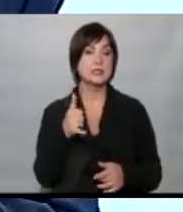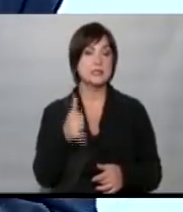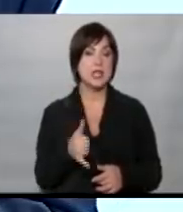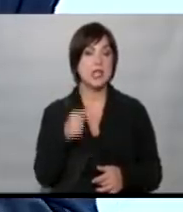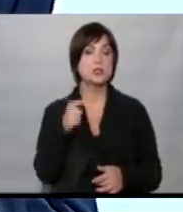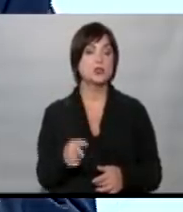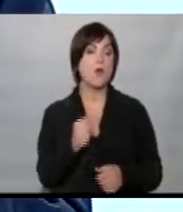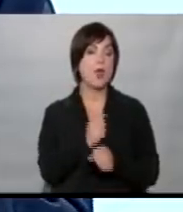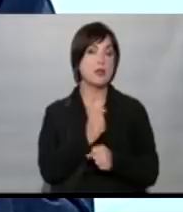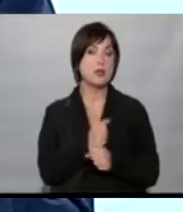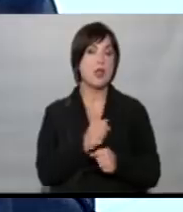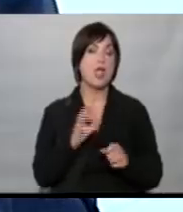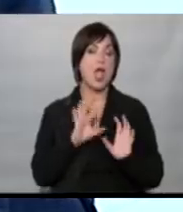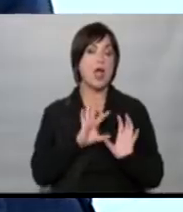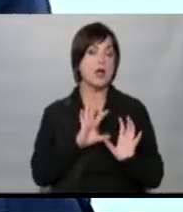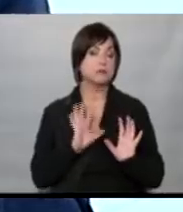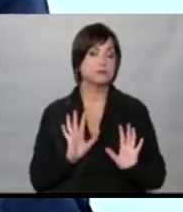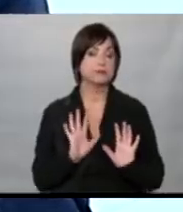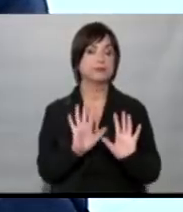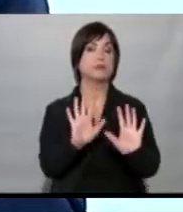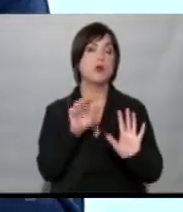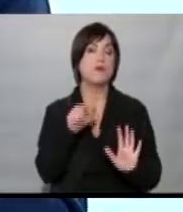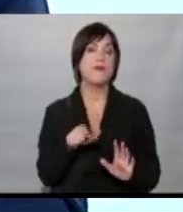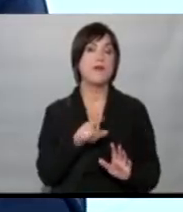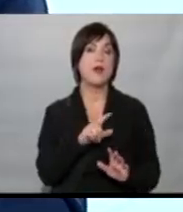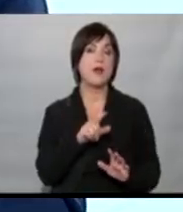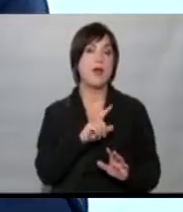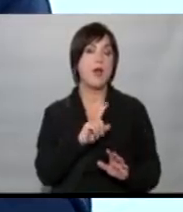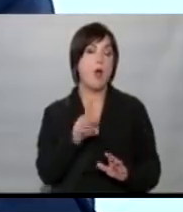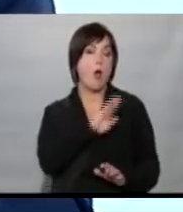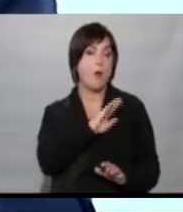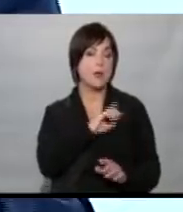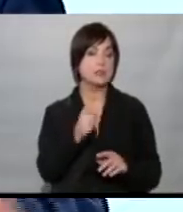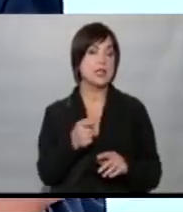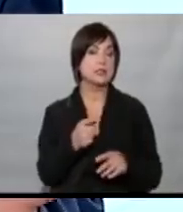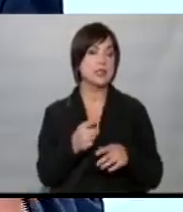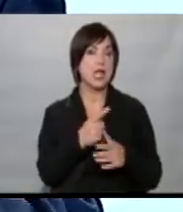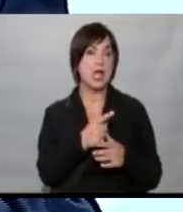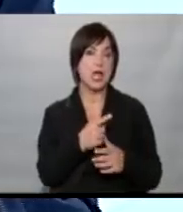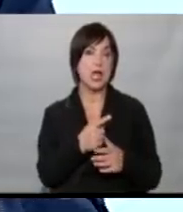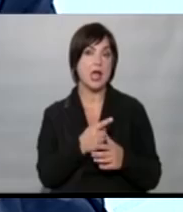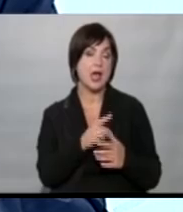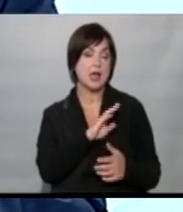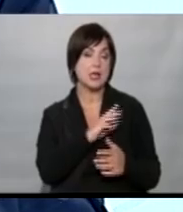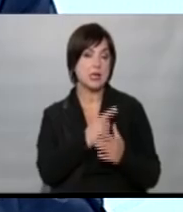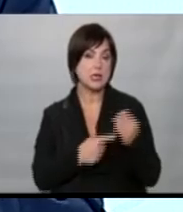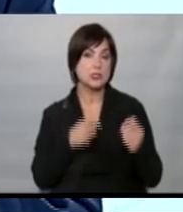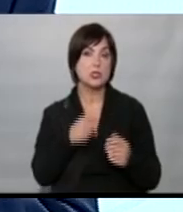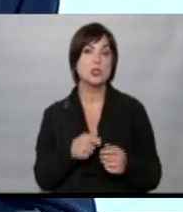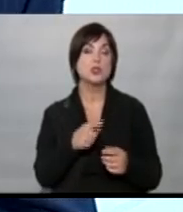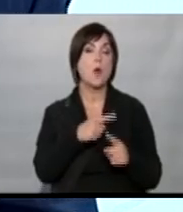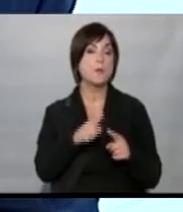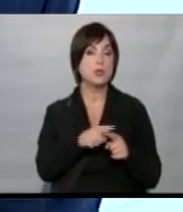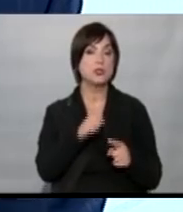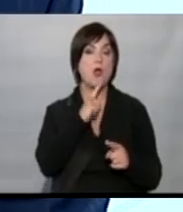вакви постапки е турка во својевиден безбедносен ризик, значи со последици